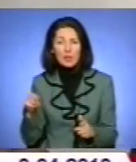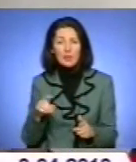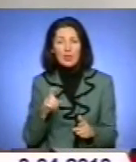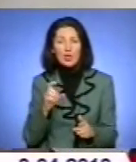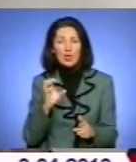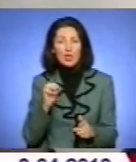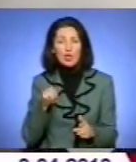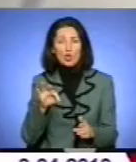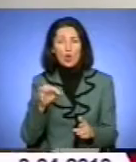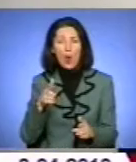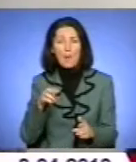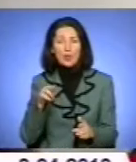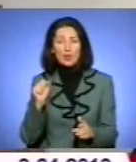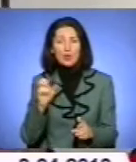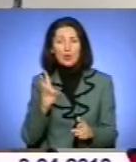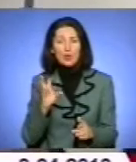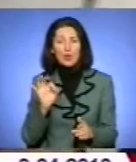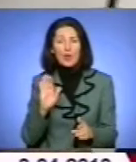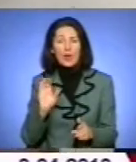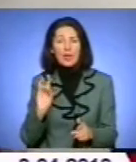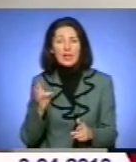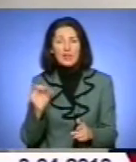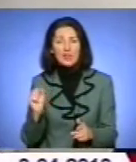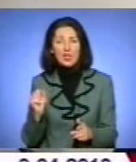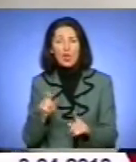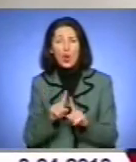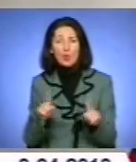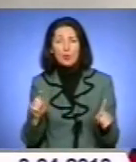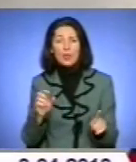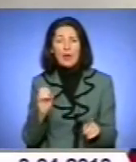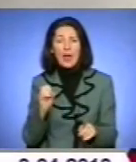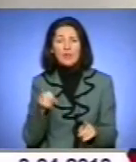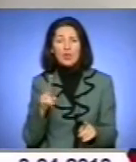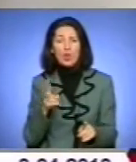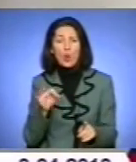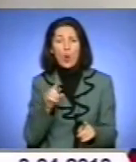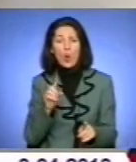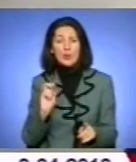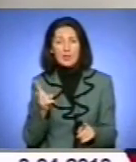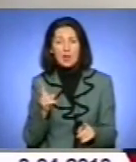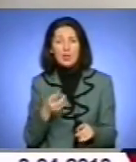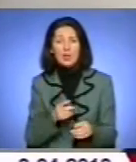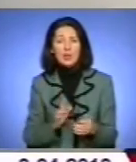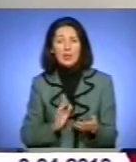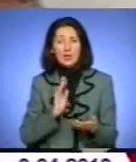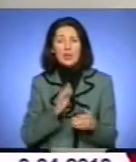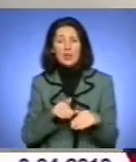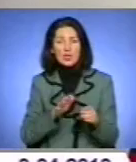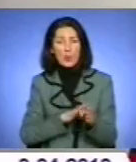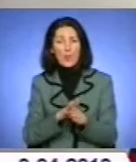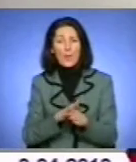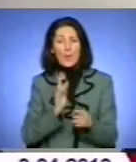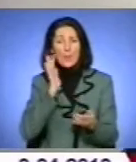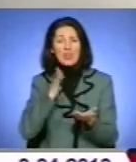Струхманчук, Новаківський, особливо Едвард Козак, то ціла така політична школа. Там Віктор